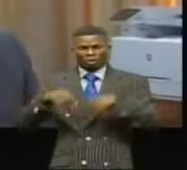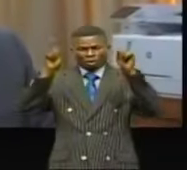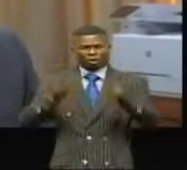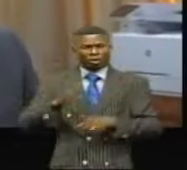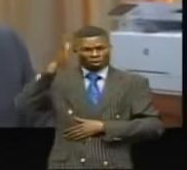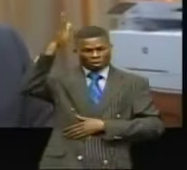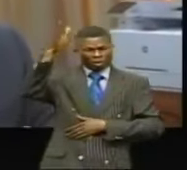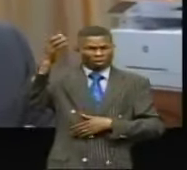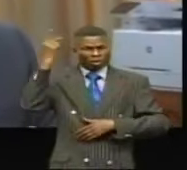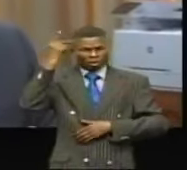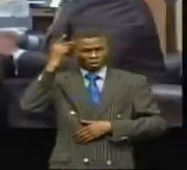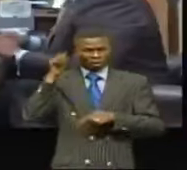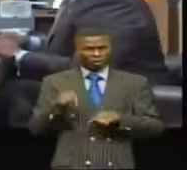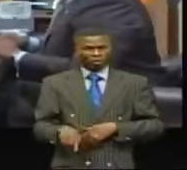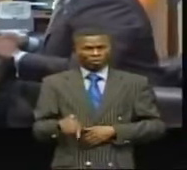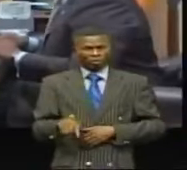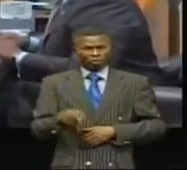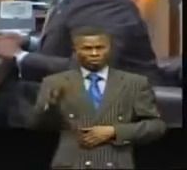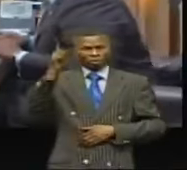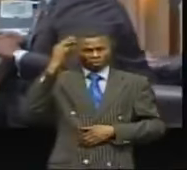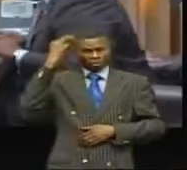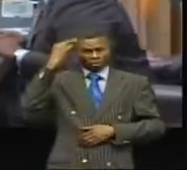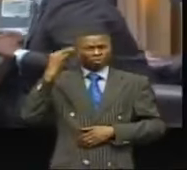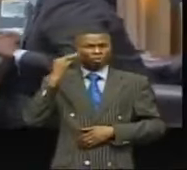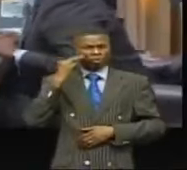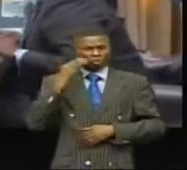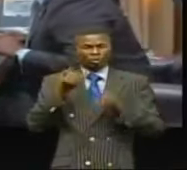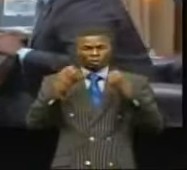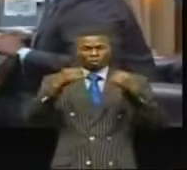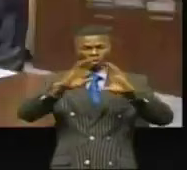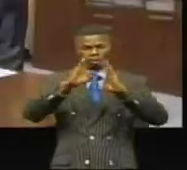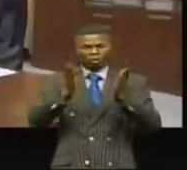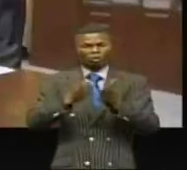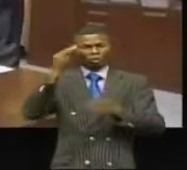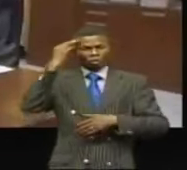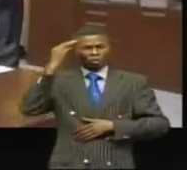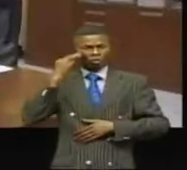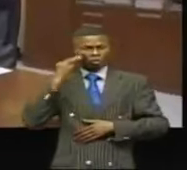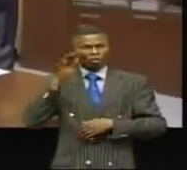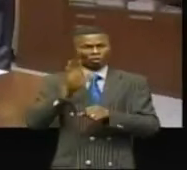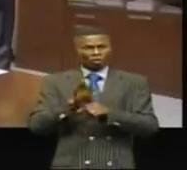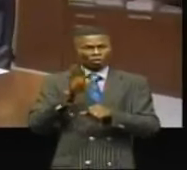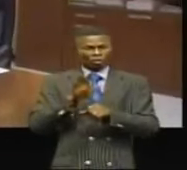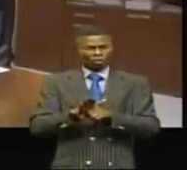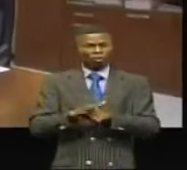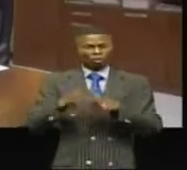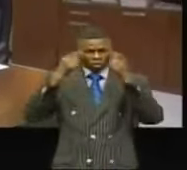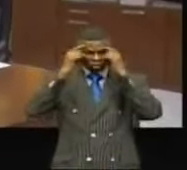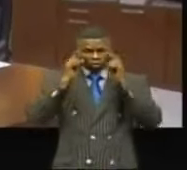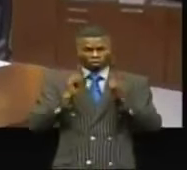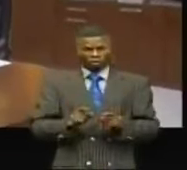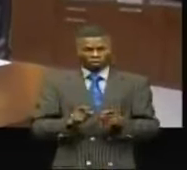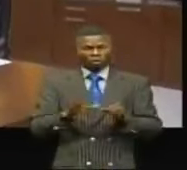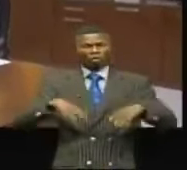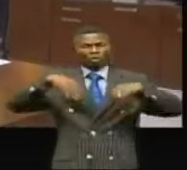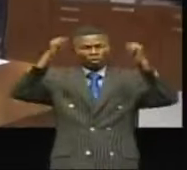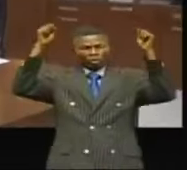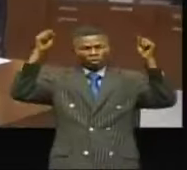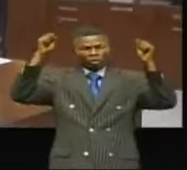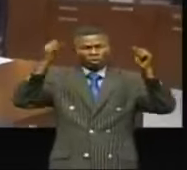à Kinshasa. Le Premier ministre a aussi informé le Conseil que plusieurs résolutions ont été adoptées au terme de